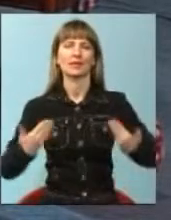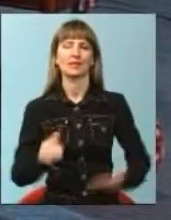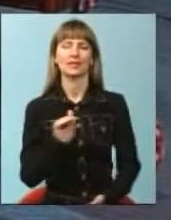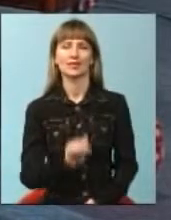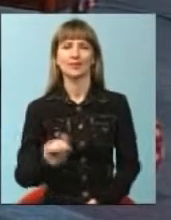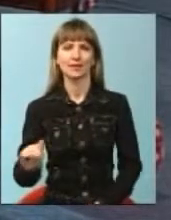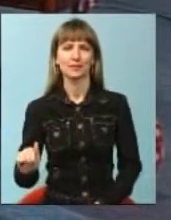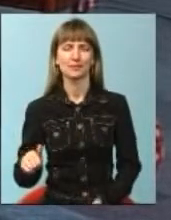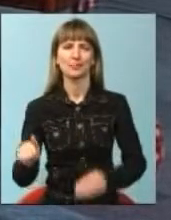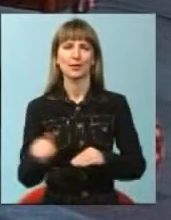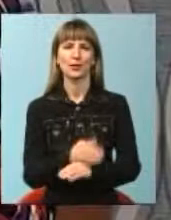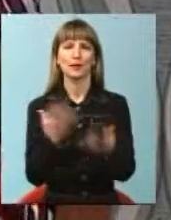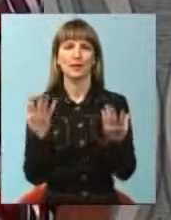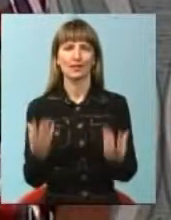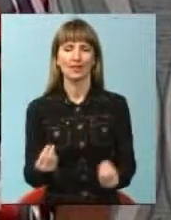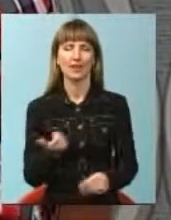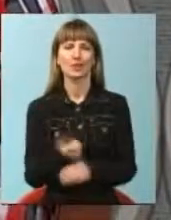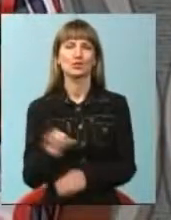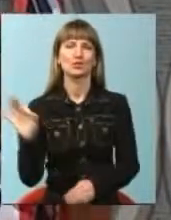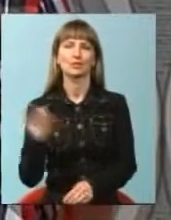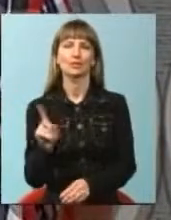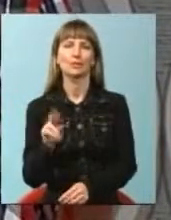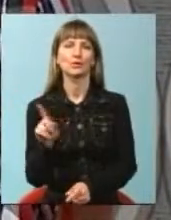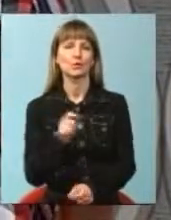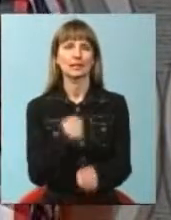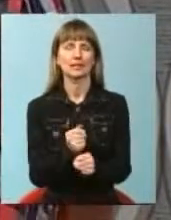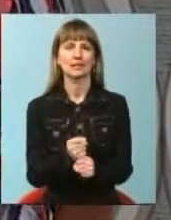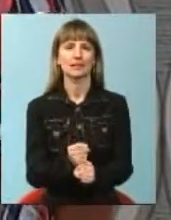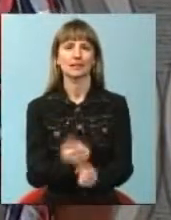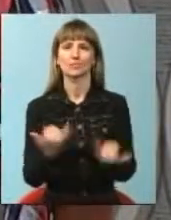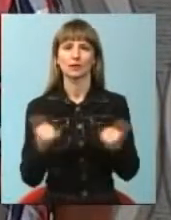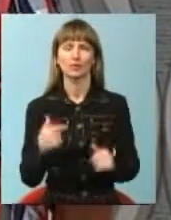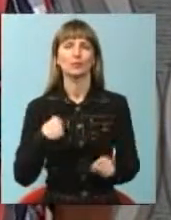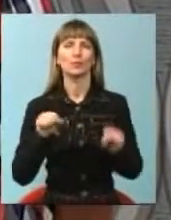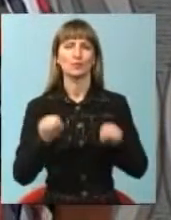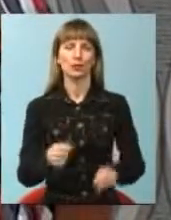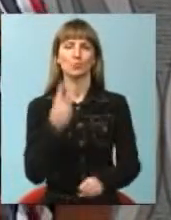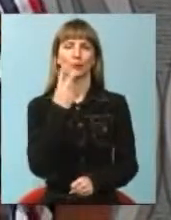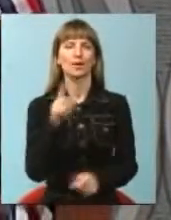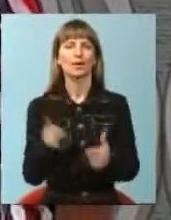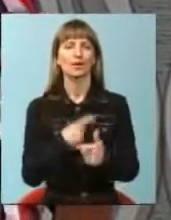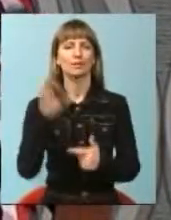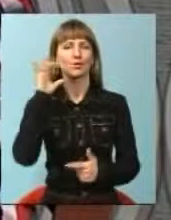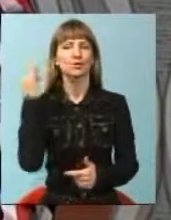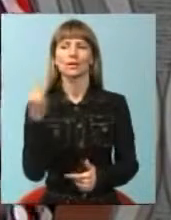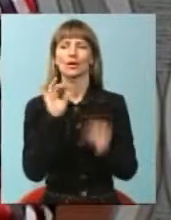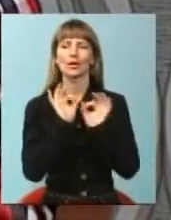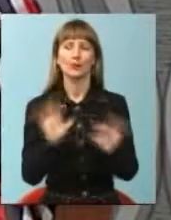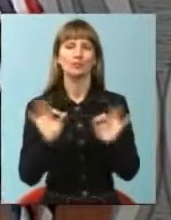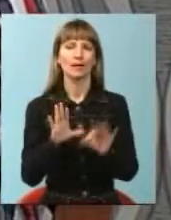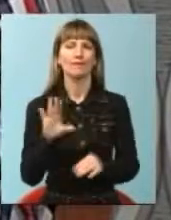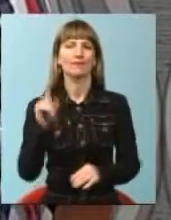привіт, дітлахи! Добрий день! Дуже часто, щоб щось створити таке своє унікальне, ми можемо побачити або послухати якісь цікаві